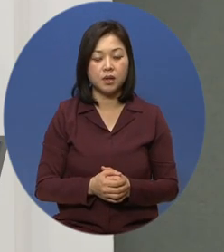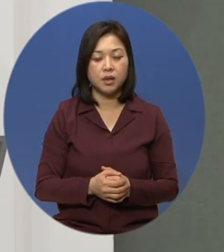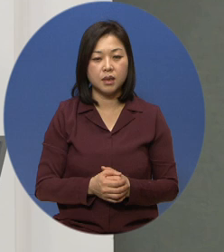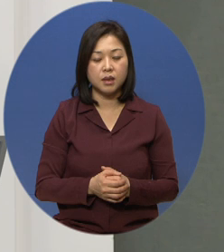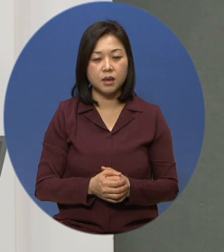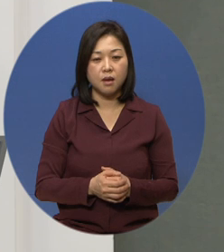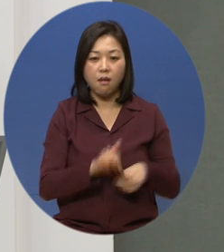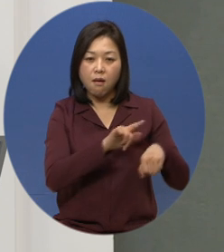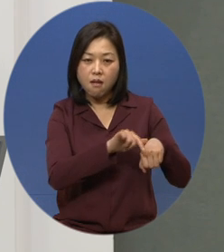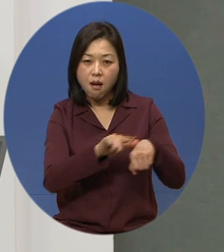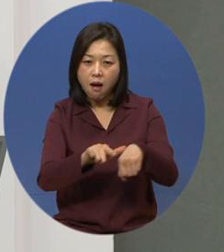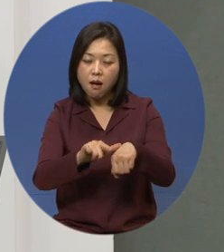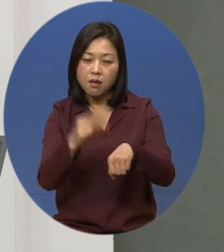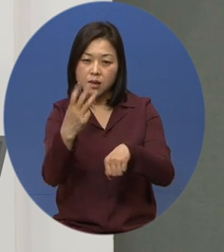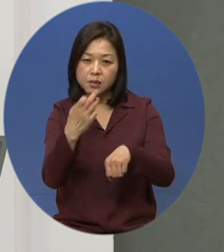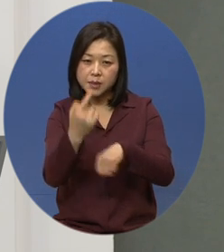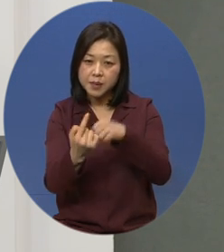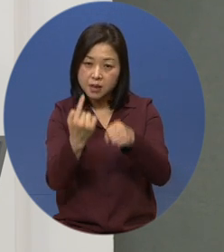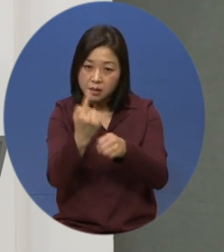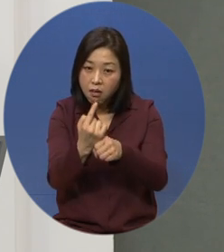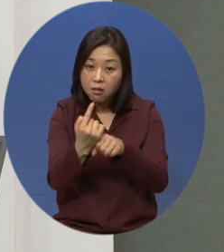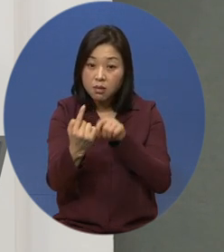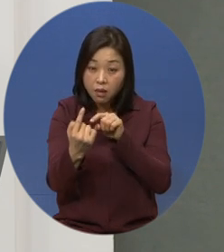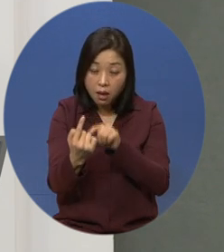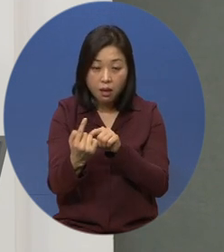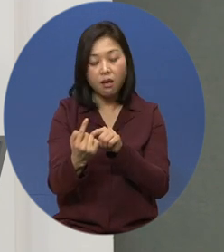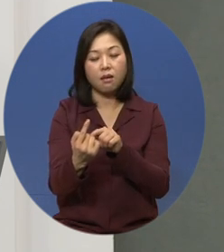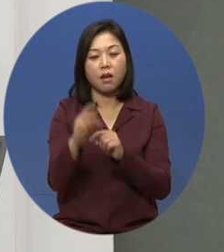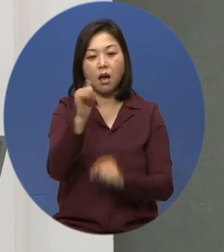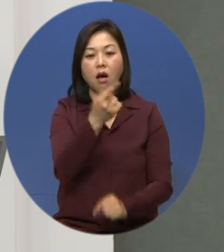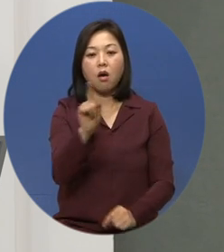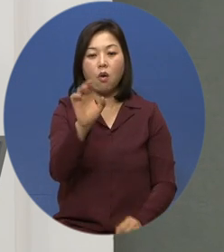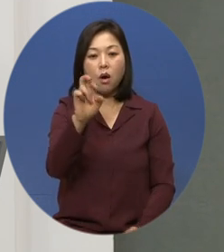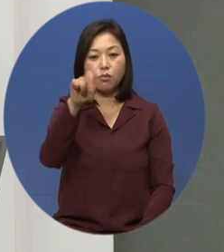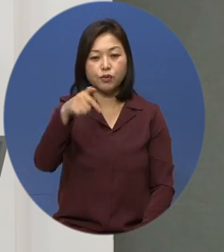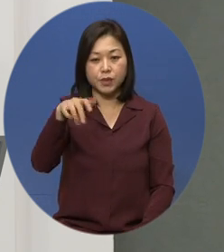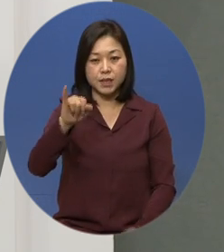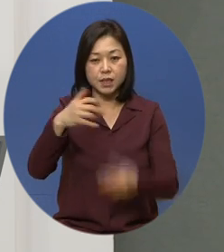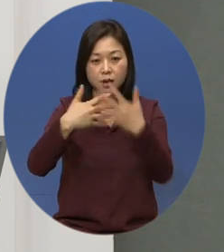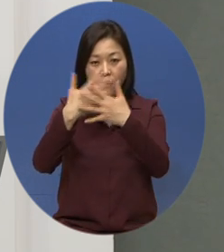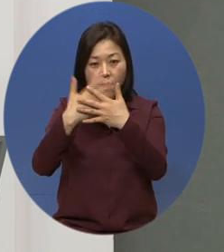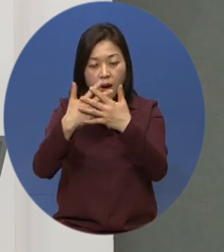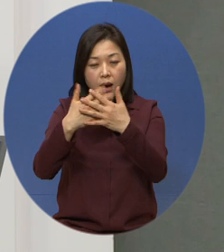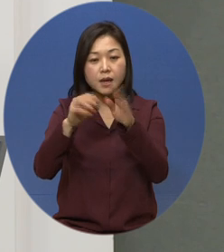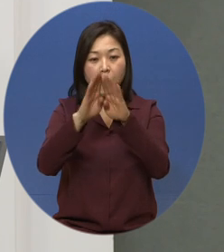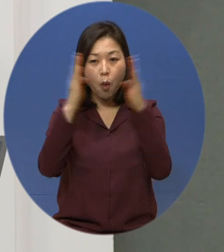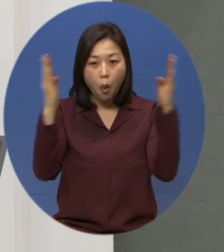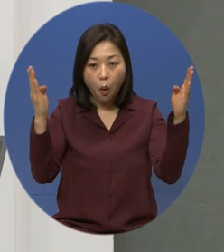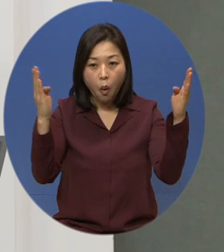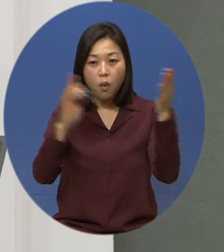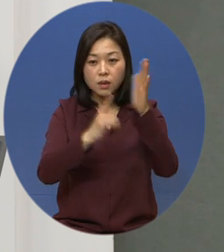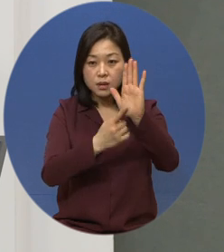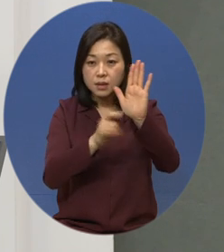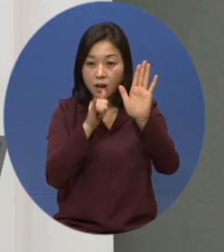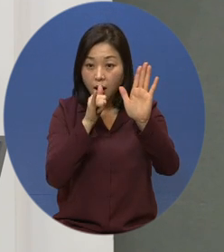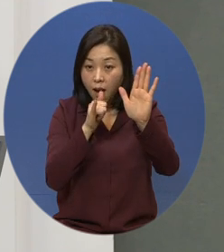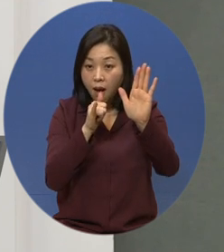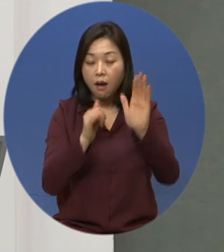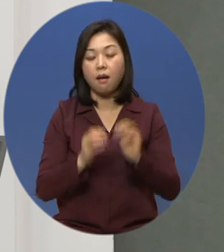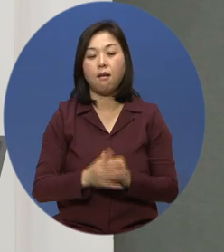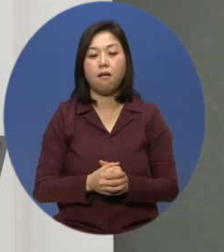31년 만에 이 황무지 라는 영화가 개봉이 됐다 고 얘기 들었습니다